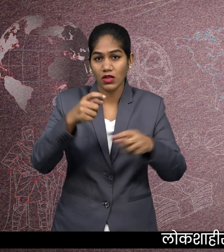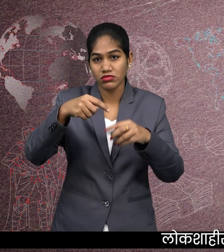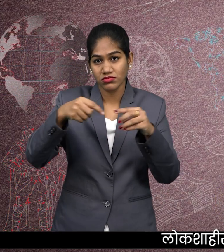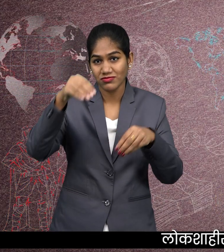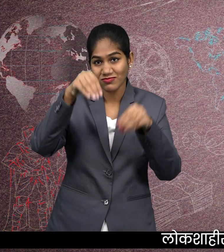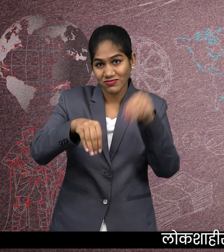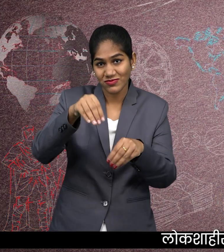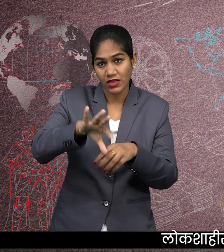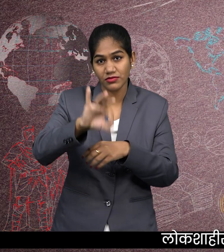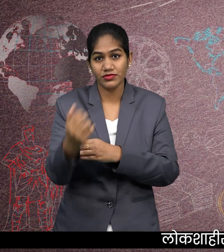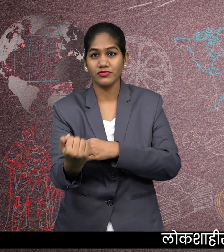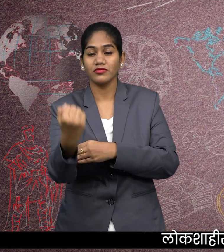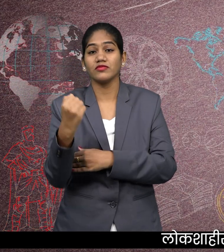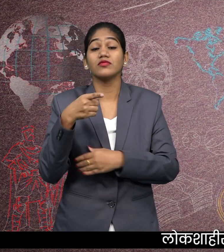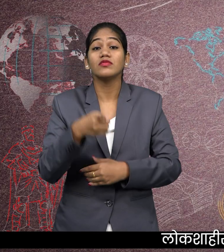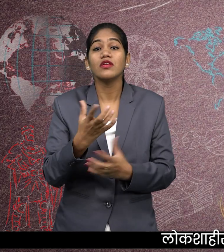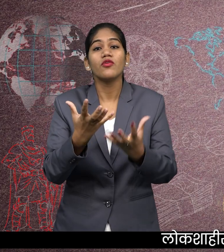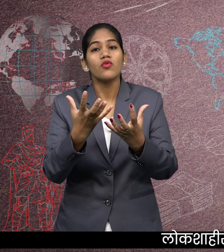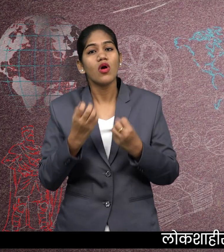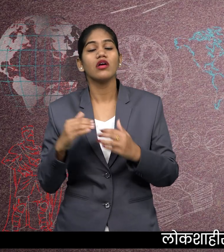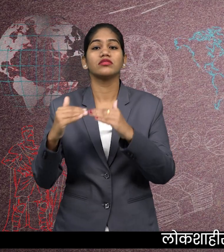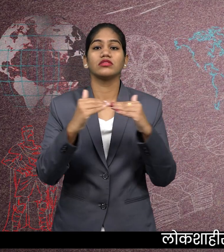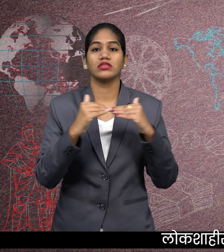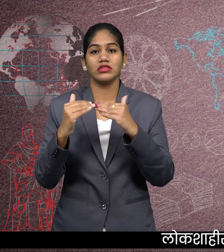लोकशाहीसाठी समानतेची गरज असते.